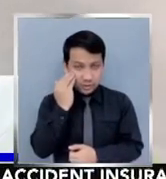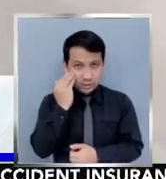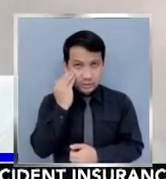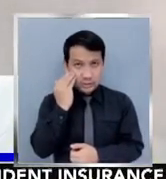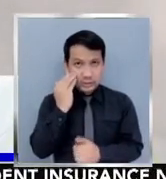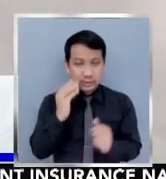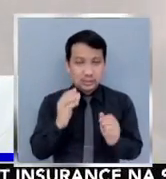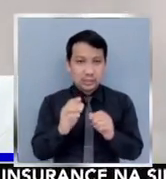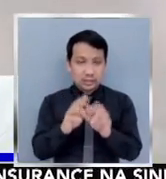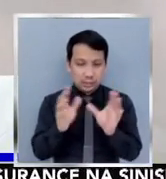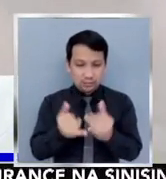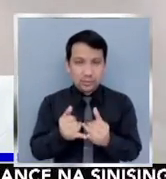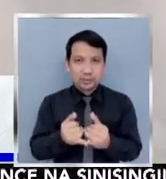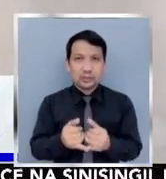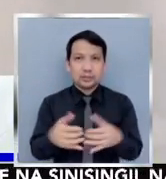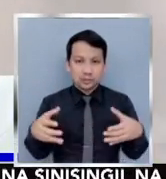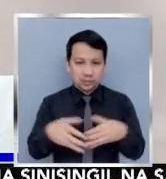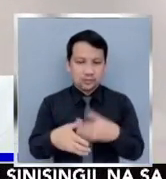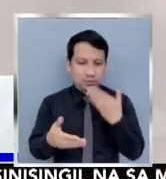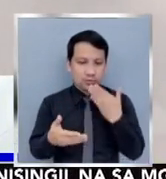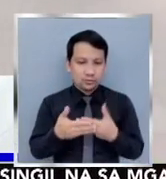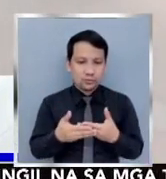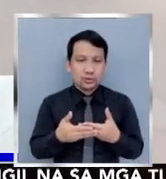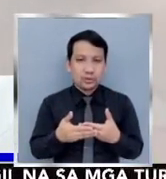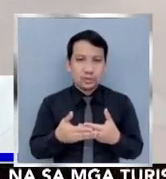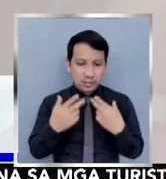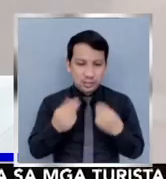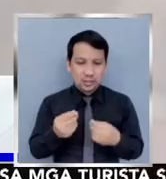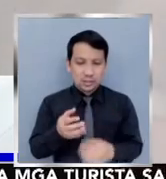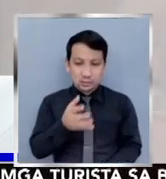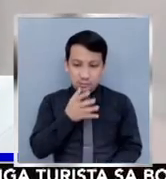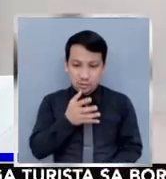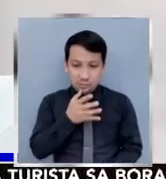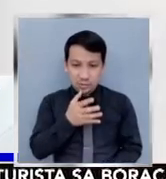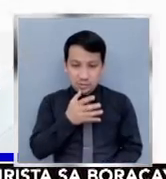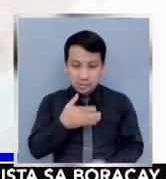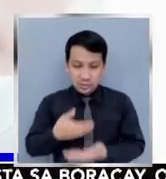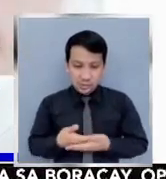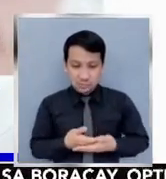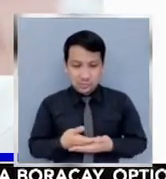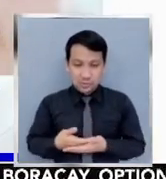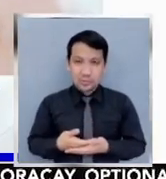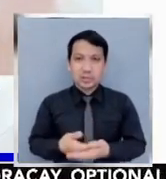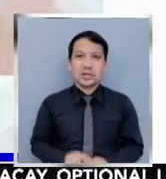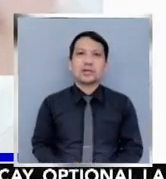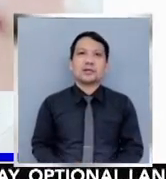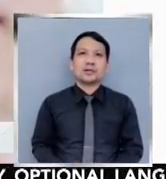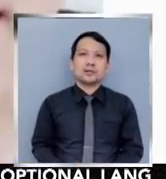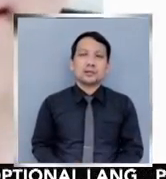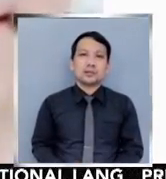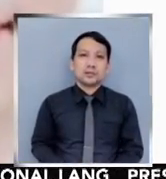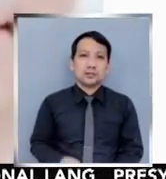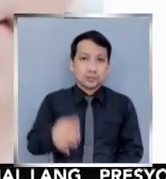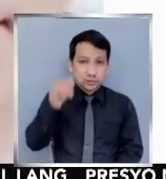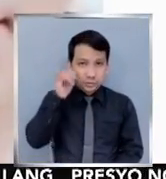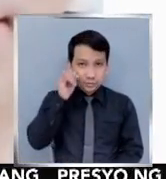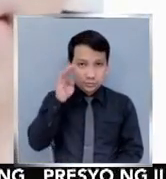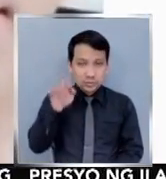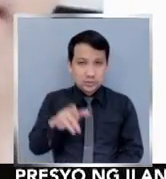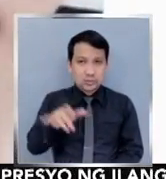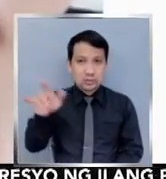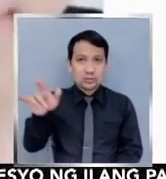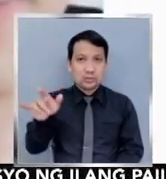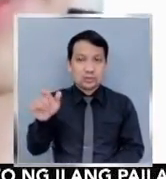dahil parehong in good health si Mommy Yejin at ang kanilang baby boy. Nasa abroad naman si Hyun Bin para sa kanyang upcoming spy action film